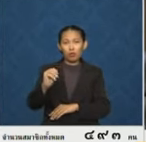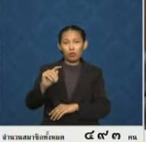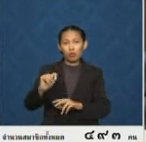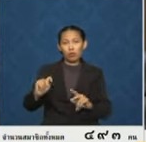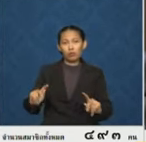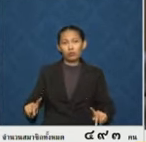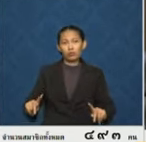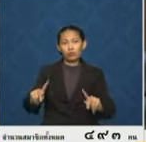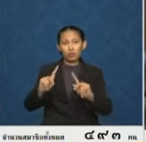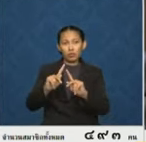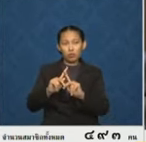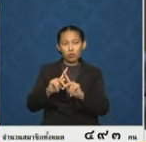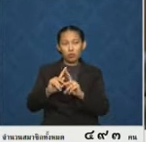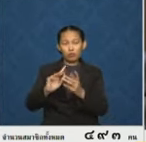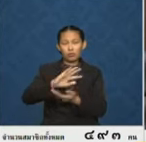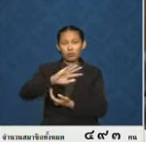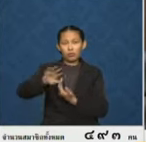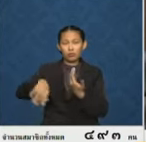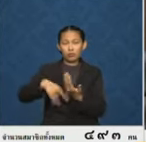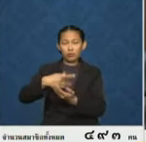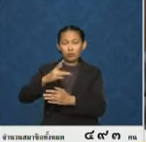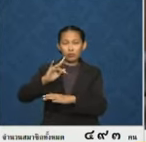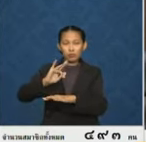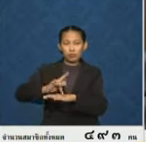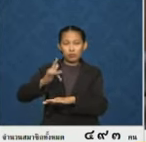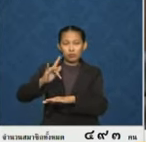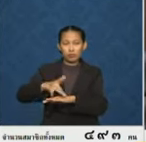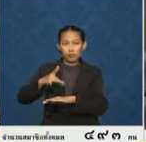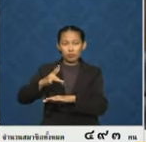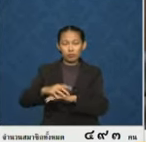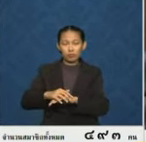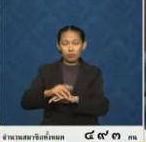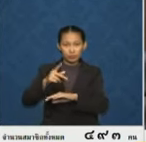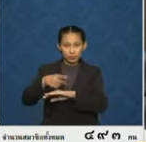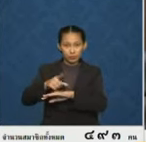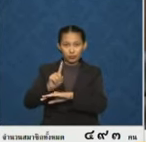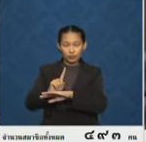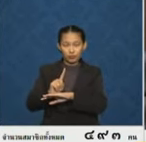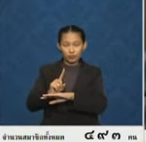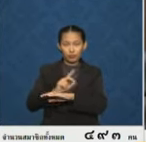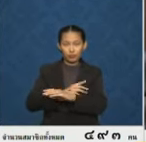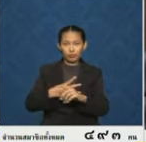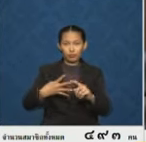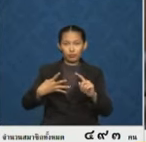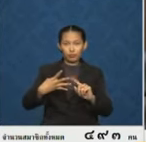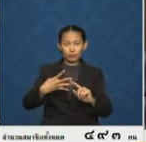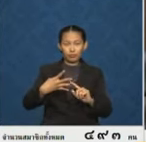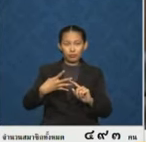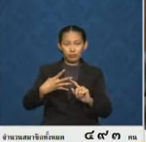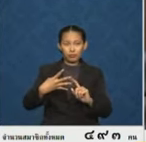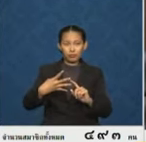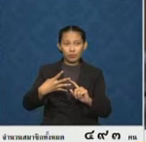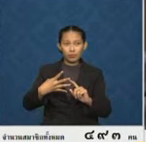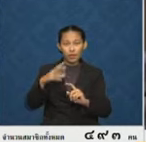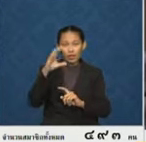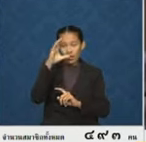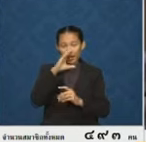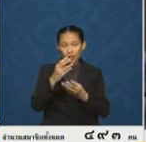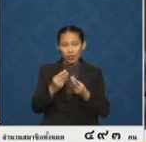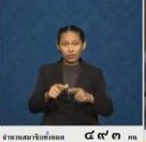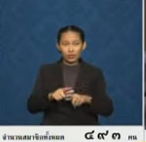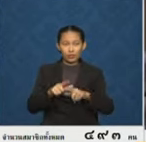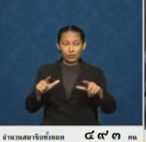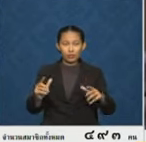กระทรวงทรัพยากรธรรมชาติและสิ่งแวดล้อมเป็นประธาน 2คณะจัดหาที่ดินประกอบ